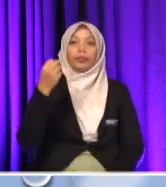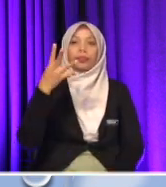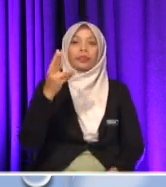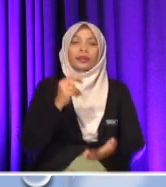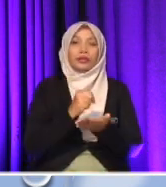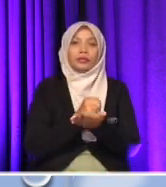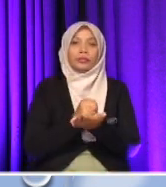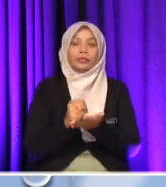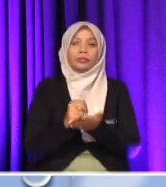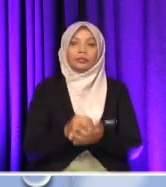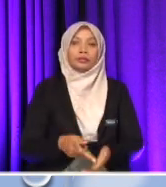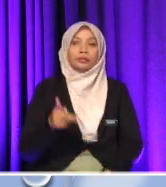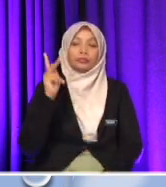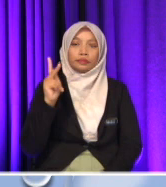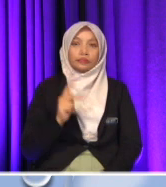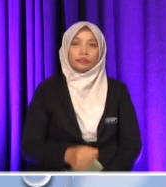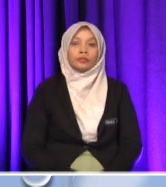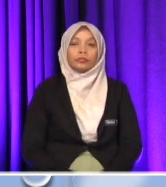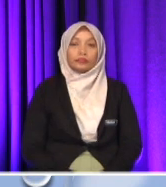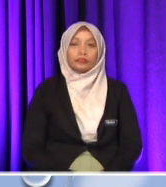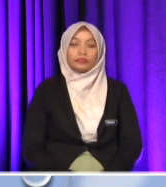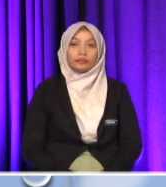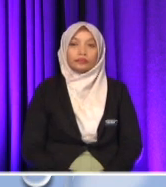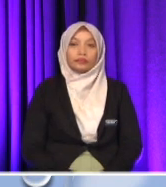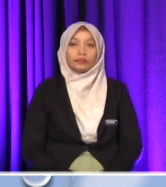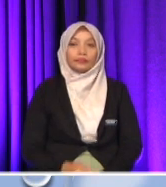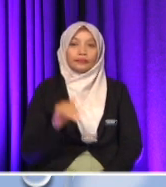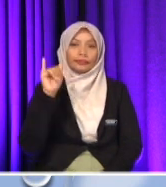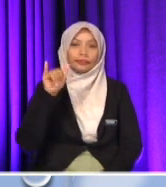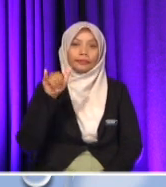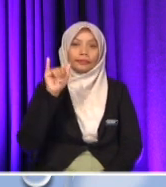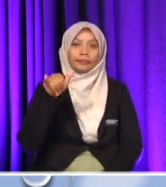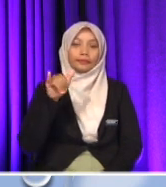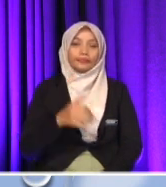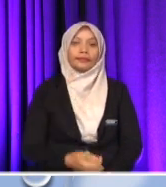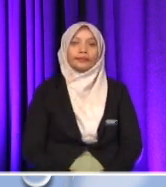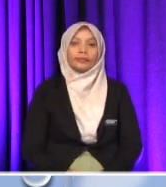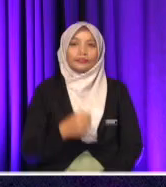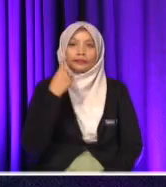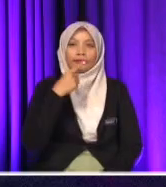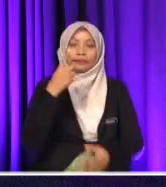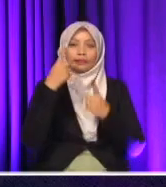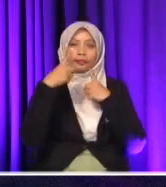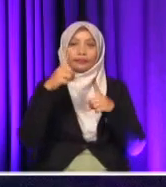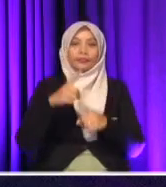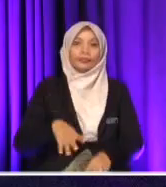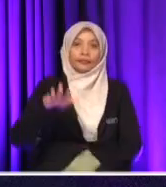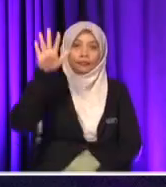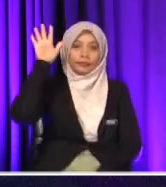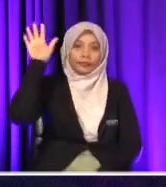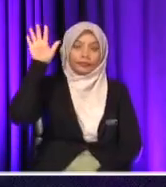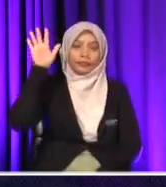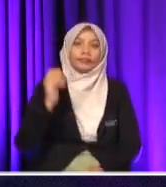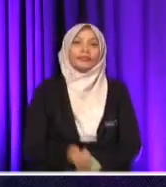J ni plus minus 5% cikgu kan? Oh, pandailah Fizi. Okey, berapa? Siapa nak jawab ni? Berapa nilai pemuat? Angkat tangan,